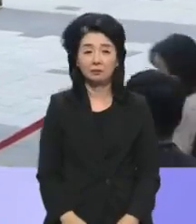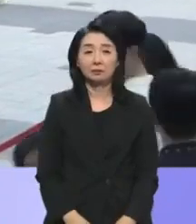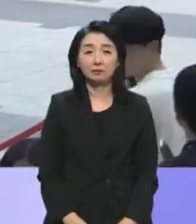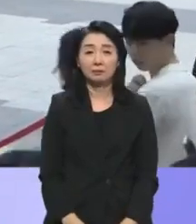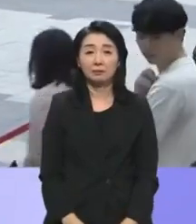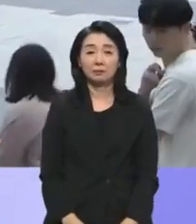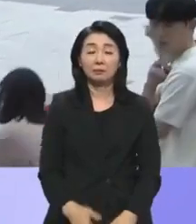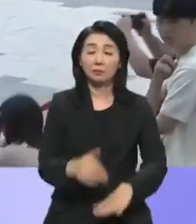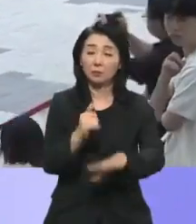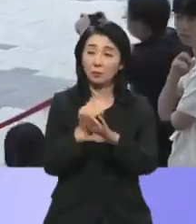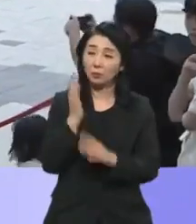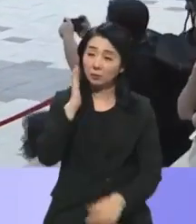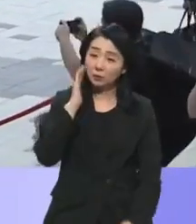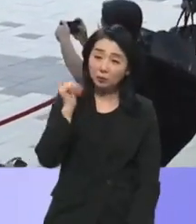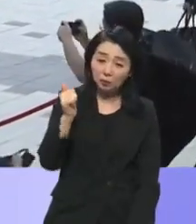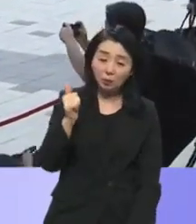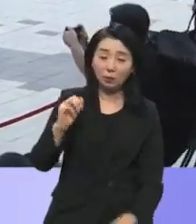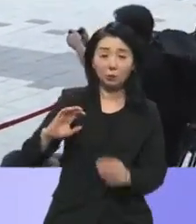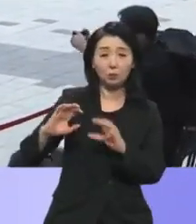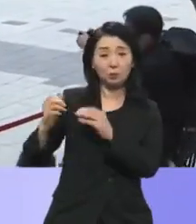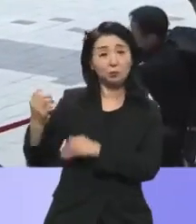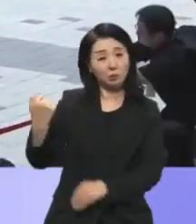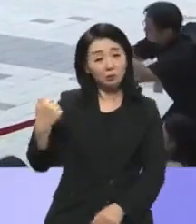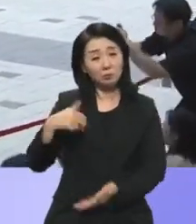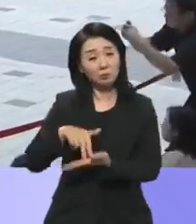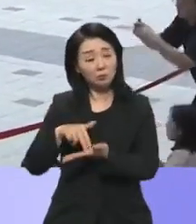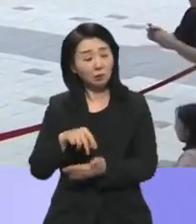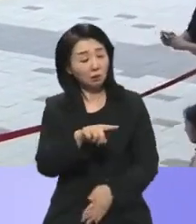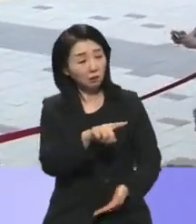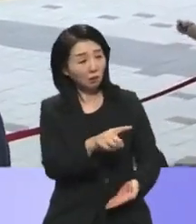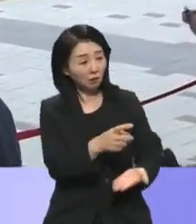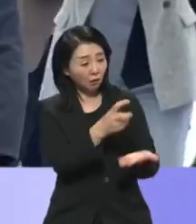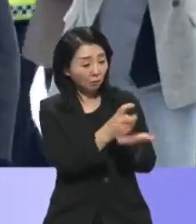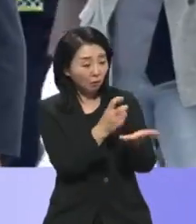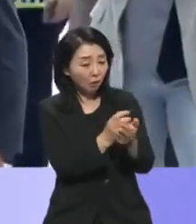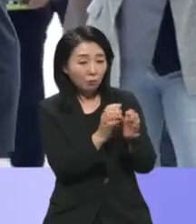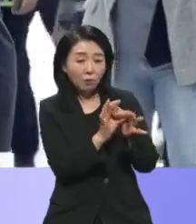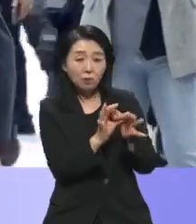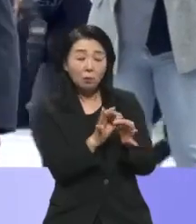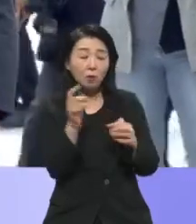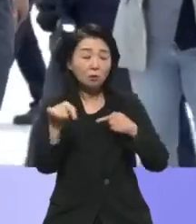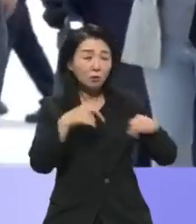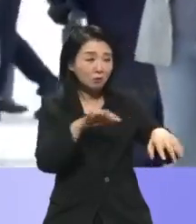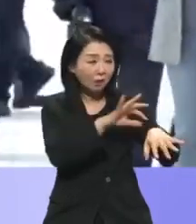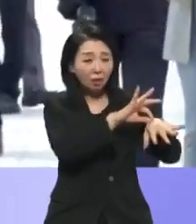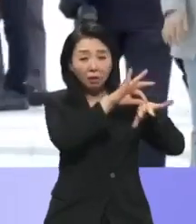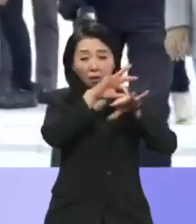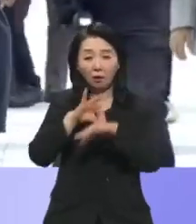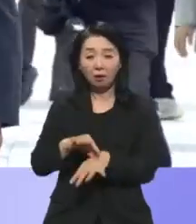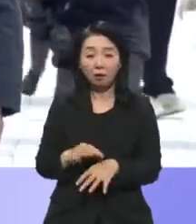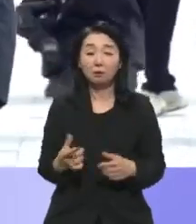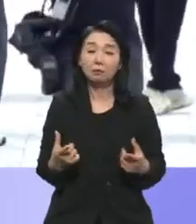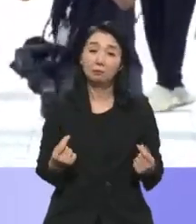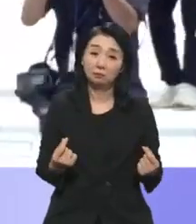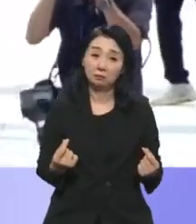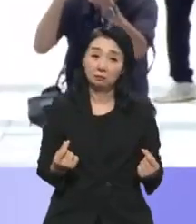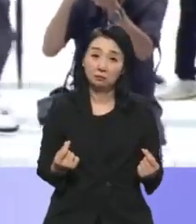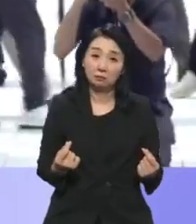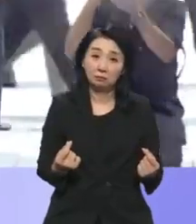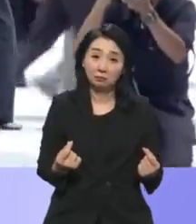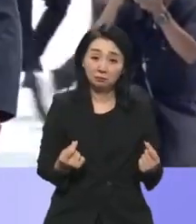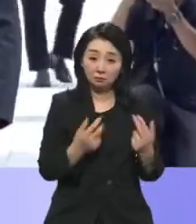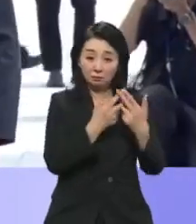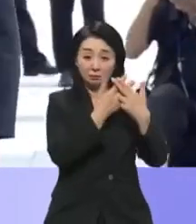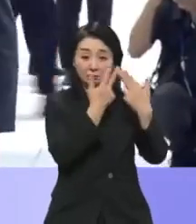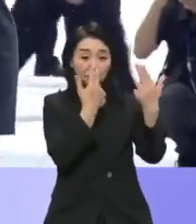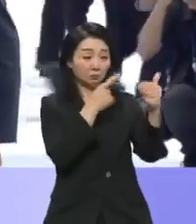대통령이 그래서 여당이 아 이거는 사법 영역에 있는 문제를 정치권으로 끌고 들어온 거 아니냐라는 얘기요 그러니까 이재명